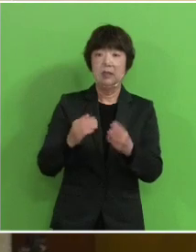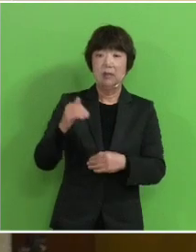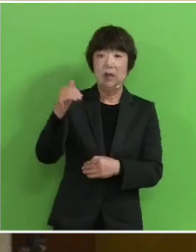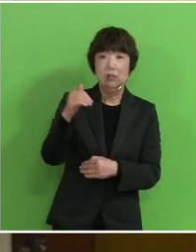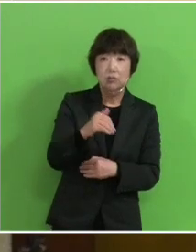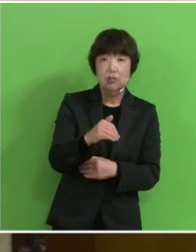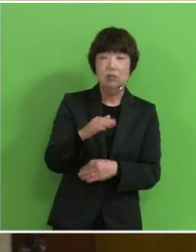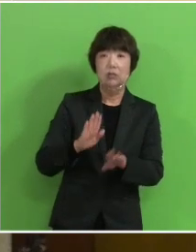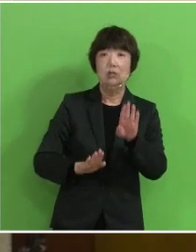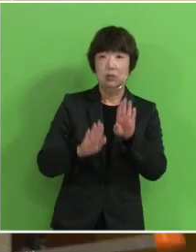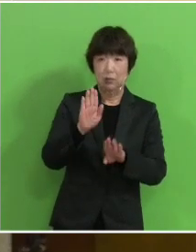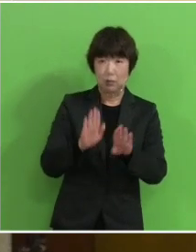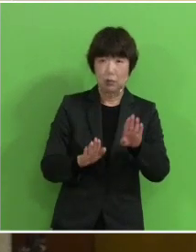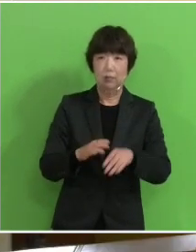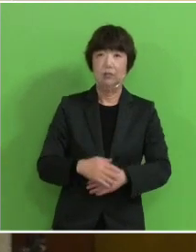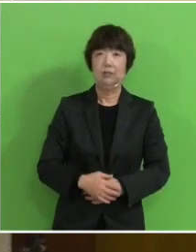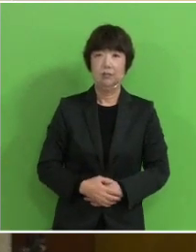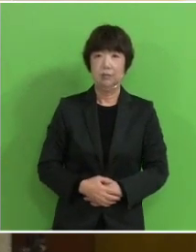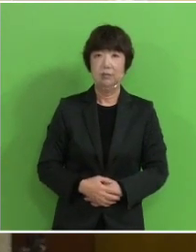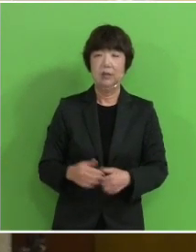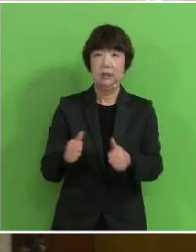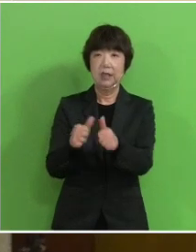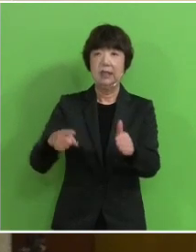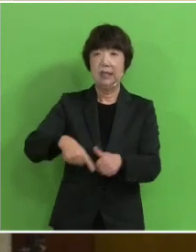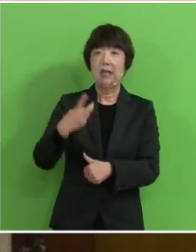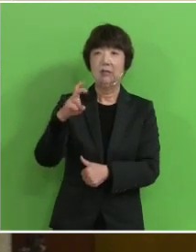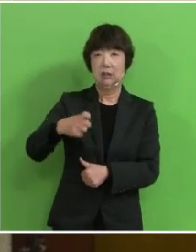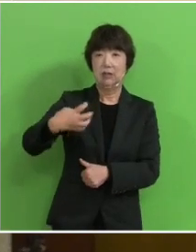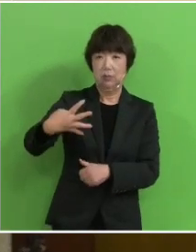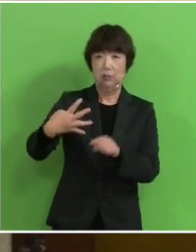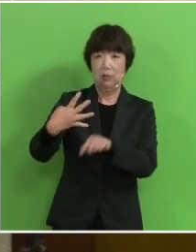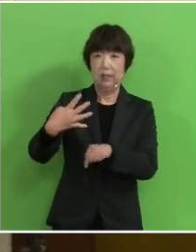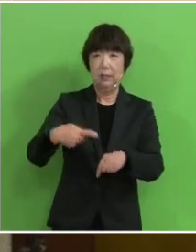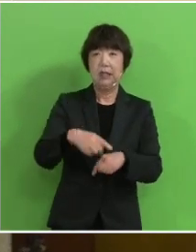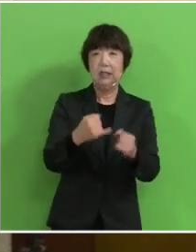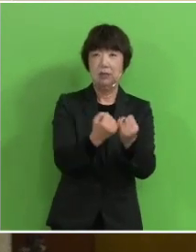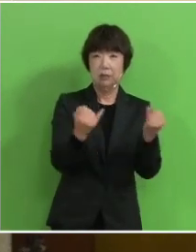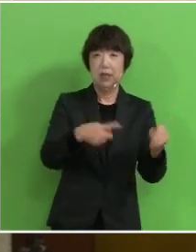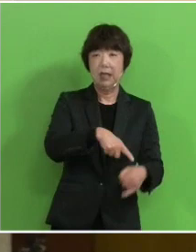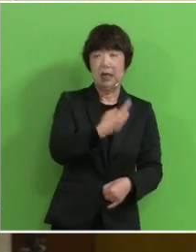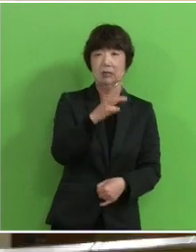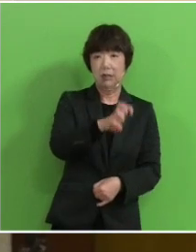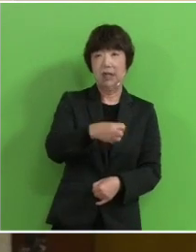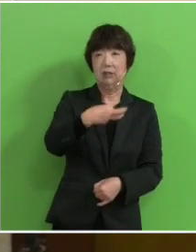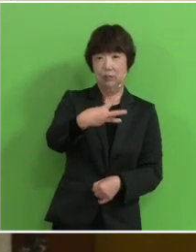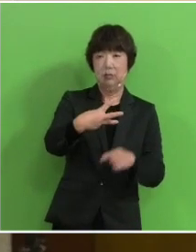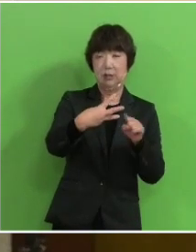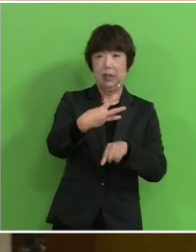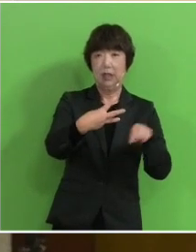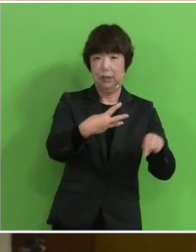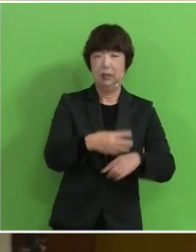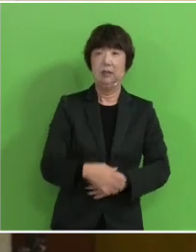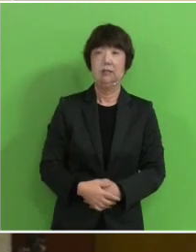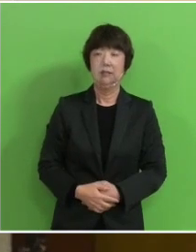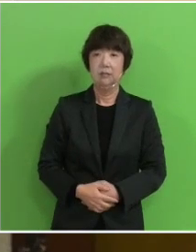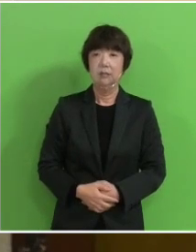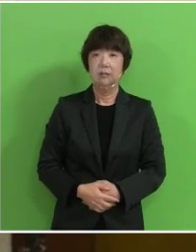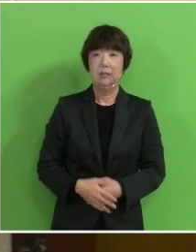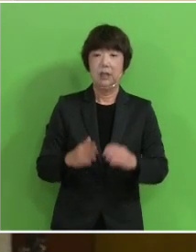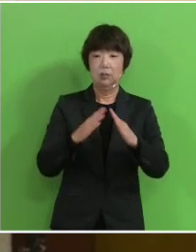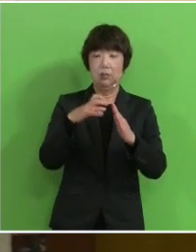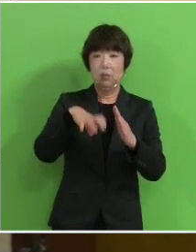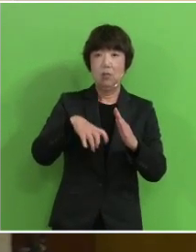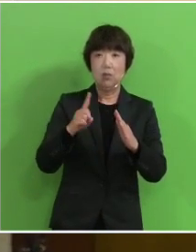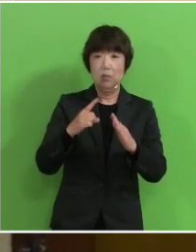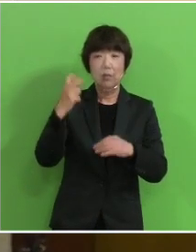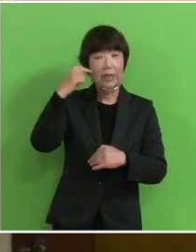傾向も続いております男性が124名女性が133名でございました居住地は